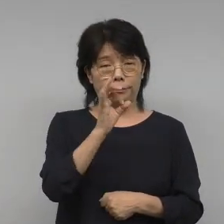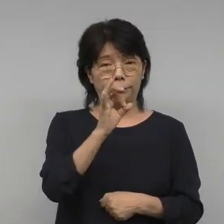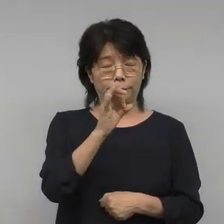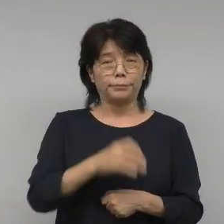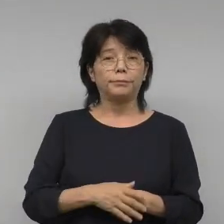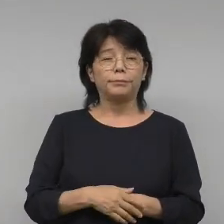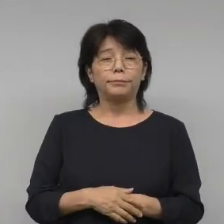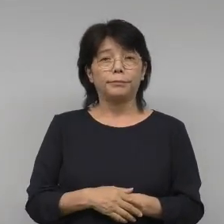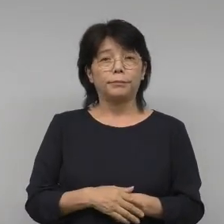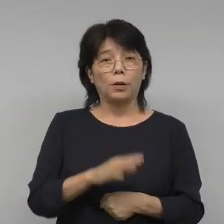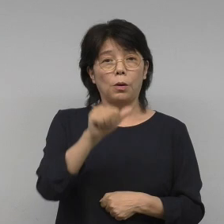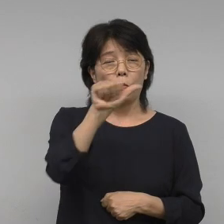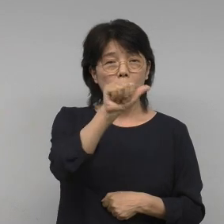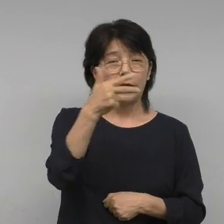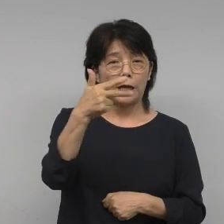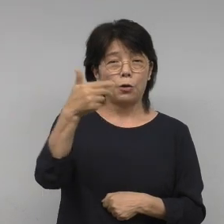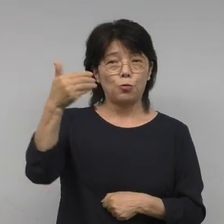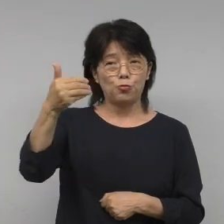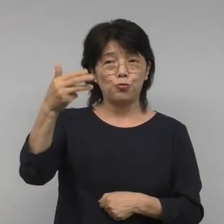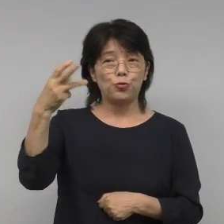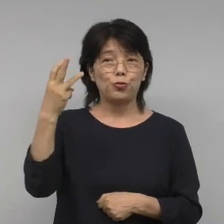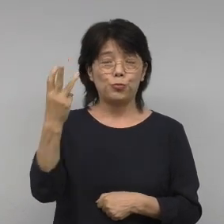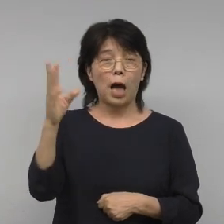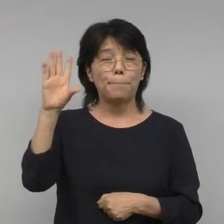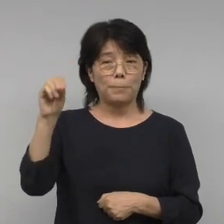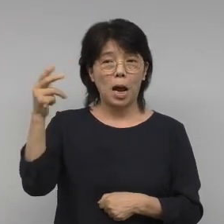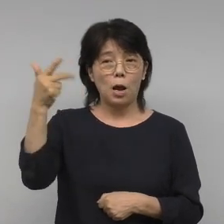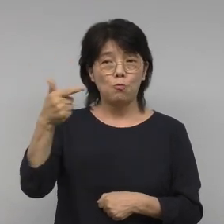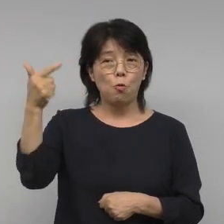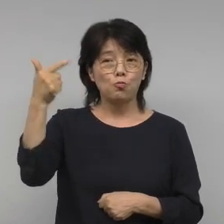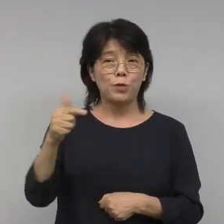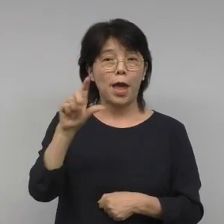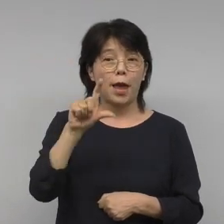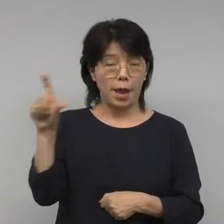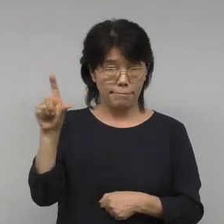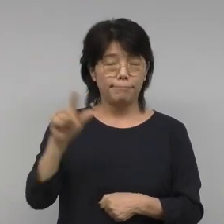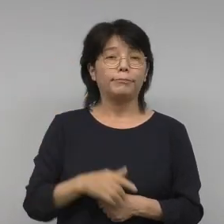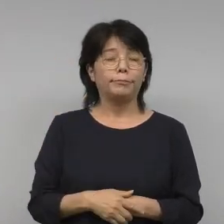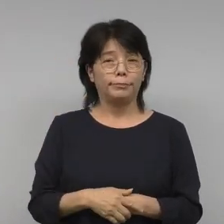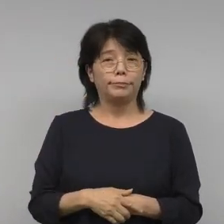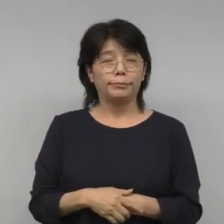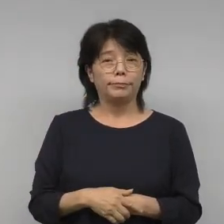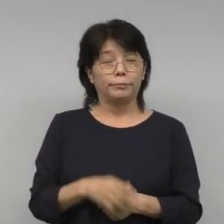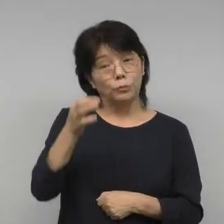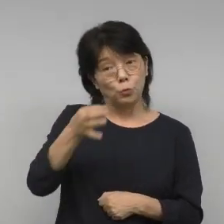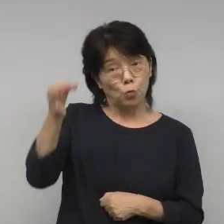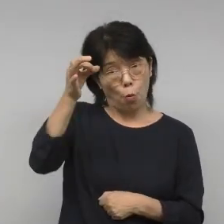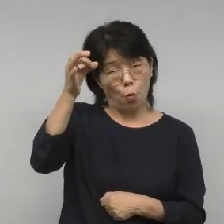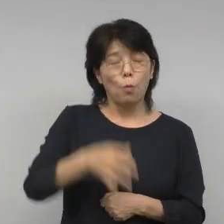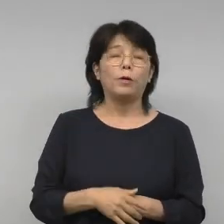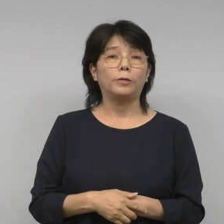補正予算額5793万6千円の増、